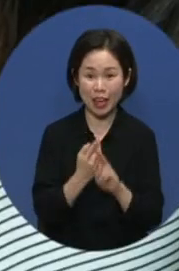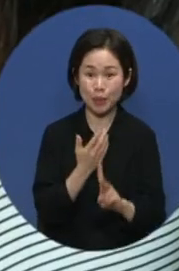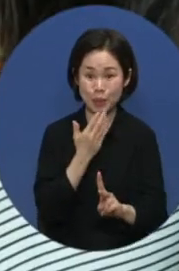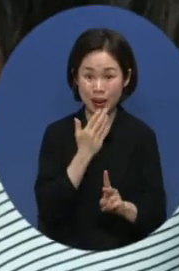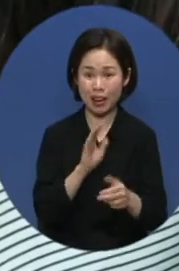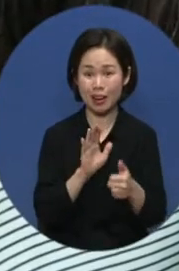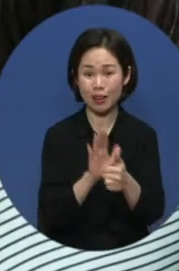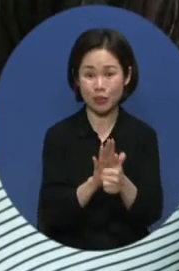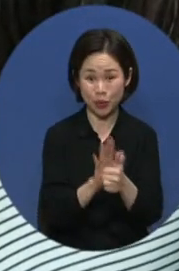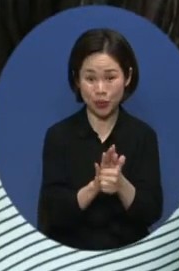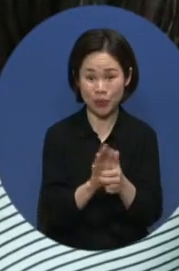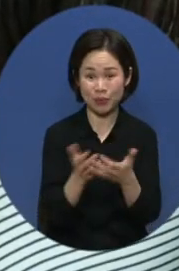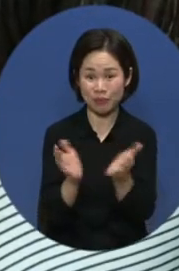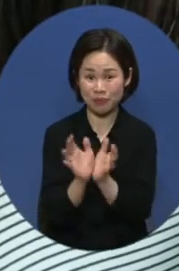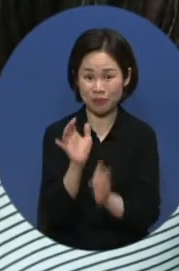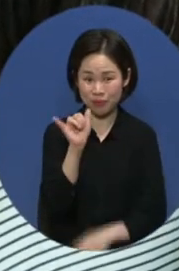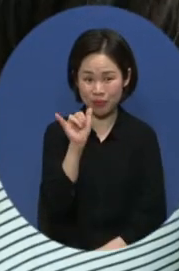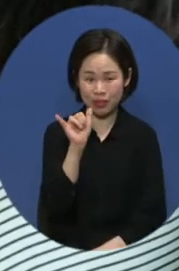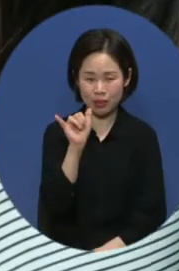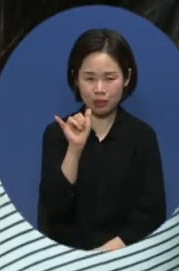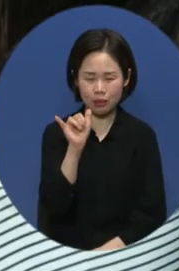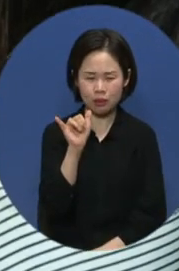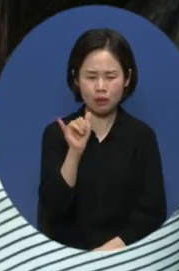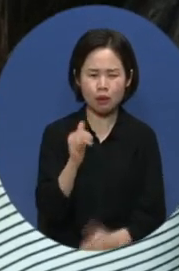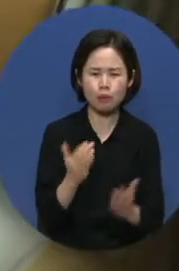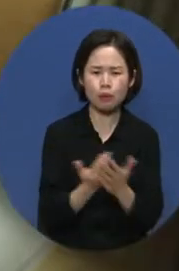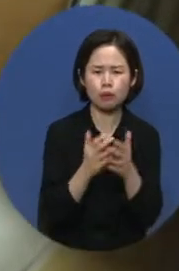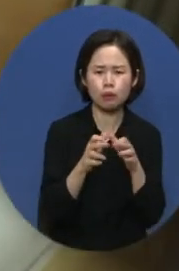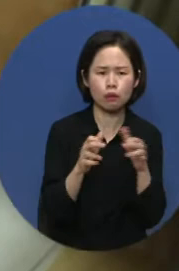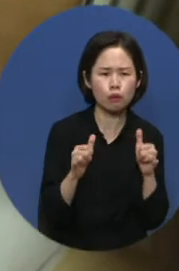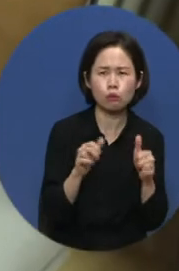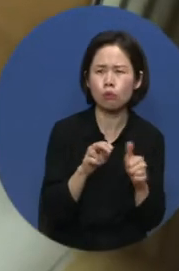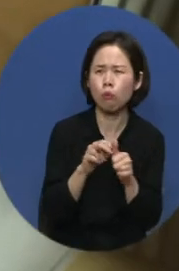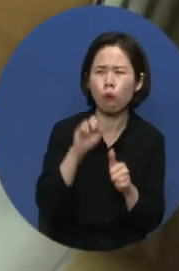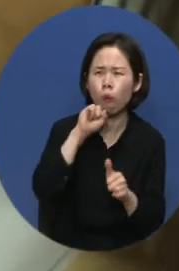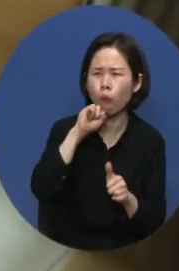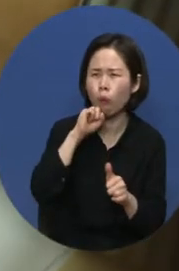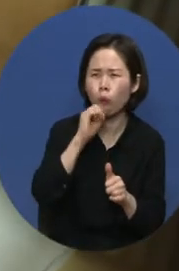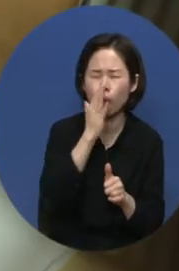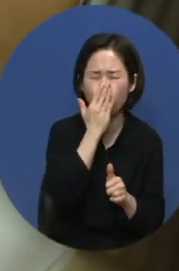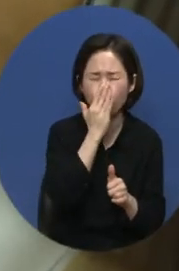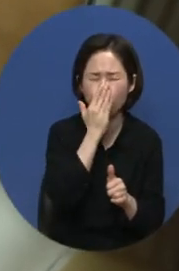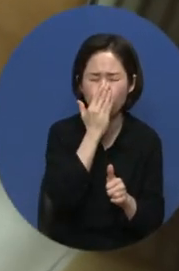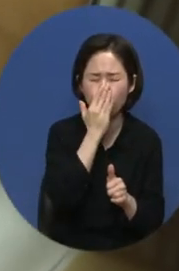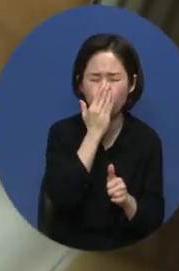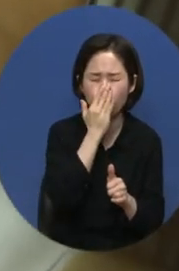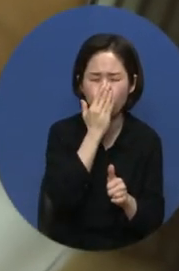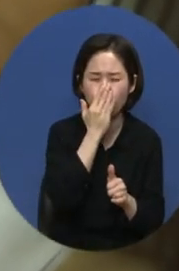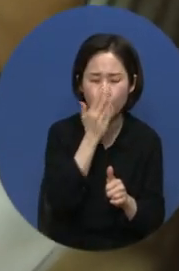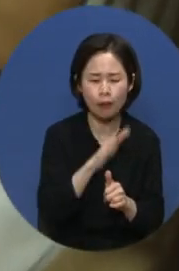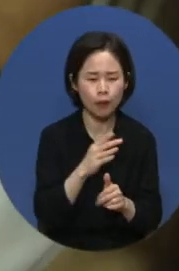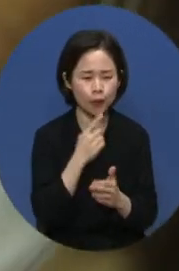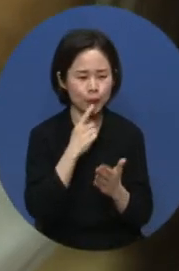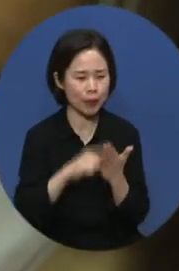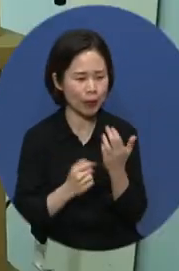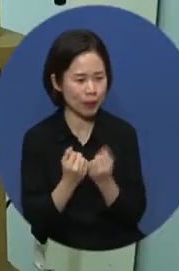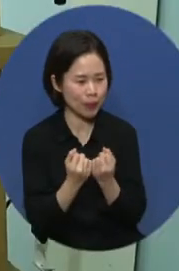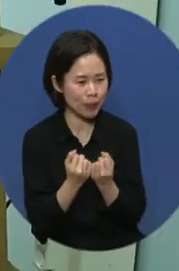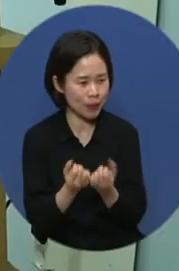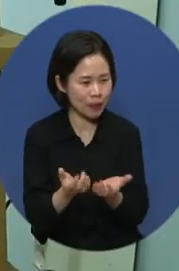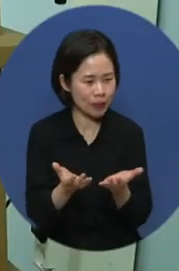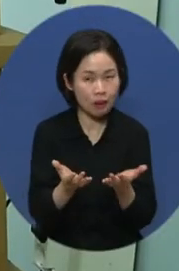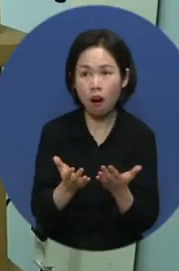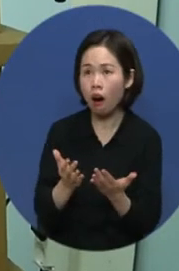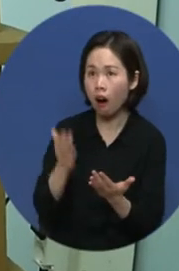있는데요. 정보의 사각지대에 놓인 발달장애인이 사회에 한 걸음 더 가까이 다가설 수 있도록